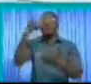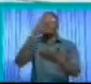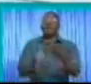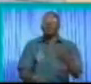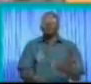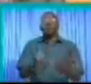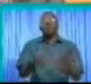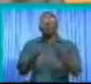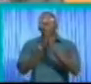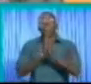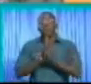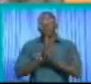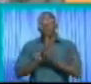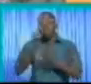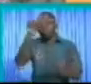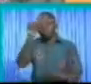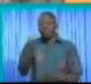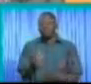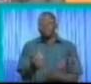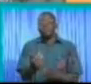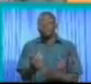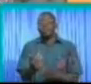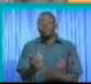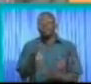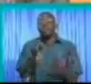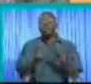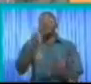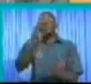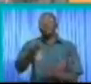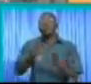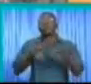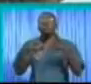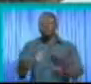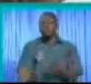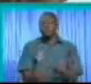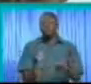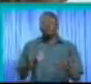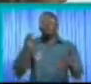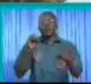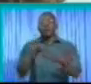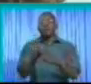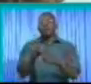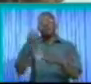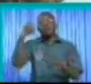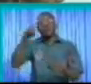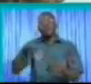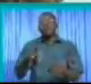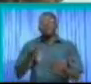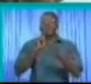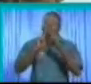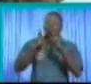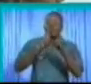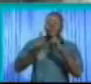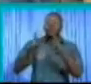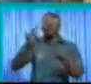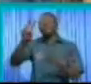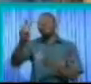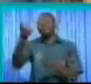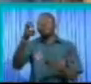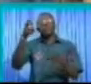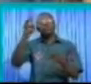escomptés-là? Sinon, pourquoi? Sinon, comment faire pour pouvoir atteindre? Ce cadre sectoriel de dialogue est le second de